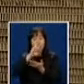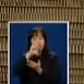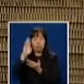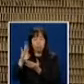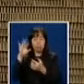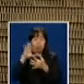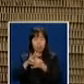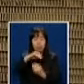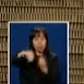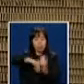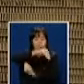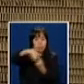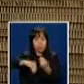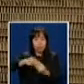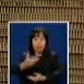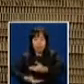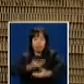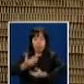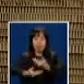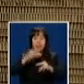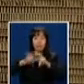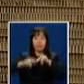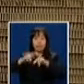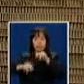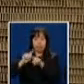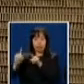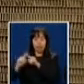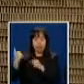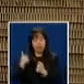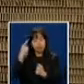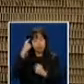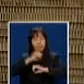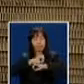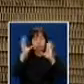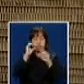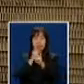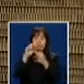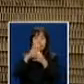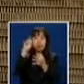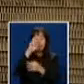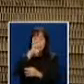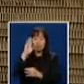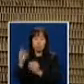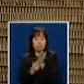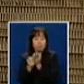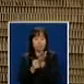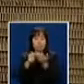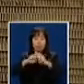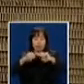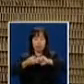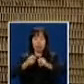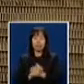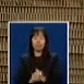ทำธุรกิจนะครับในเรื่องของใครอีกครั้งหนึ่งก็คือแสดงออกชัดเจนถึงการที่จะกลับไปสู่ระบบที่มีความเป็นเสรีมากขึ้น